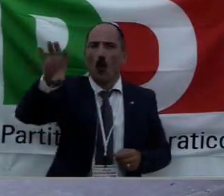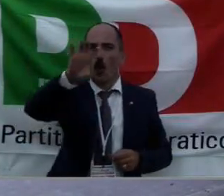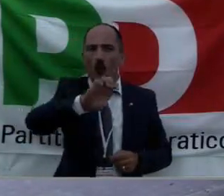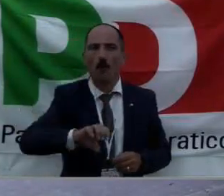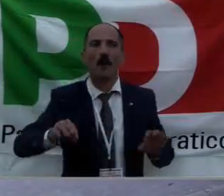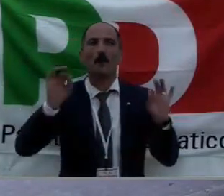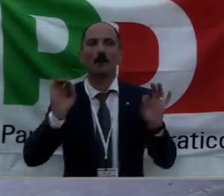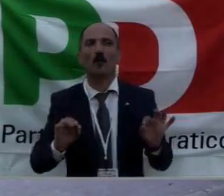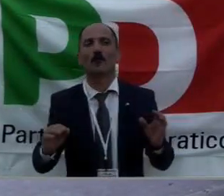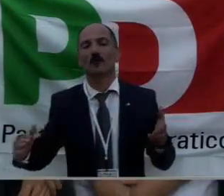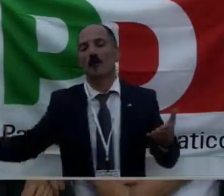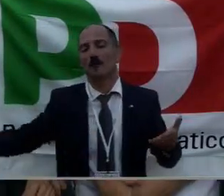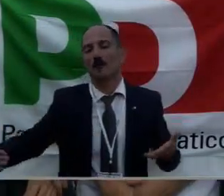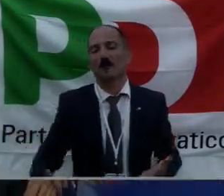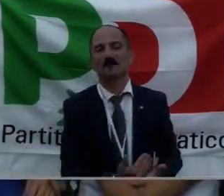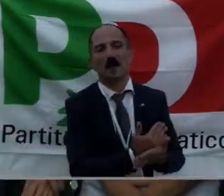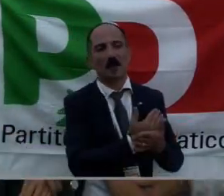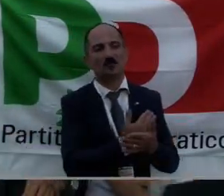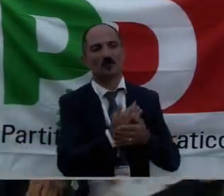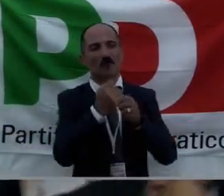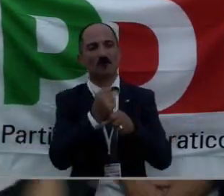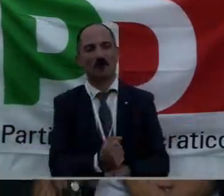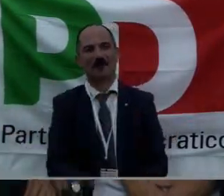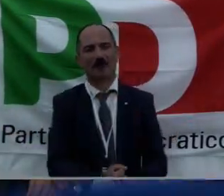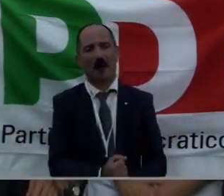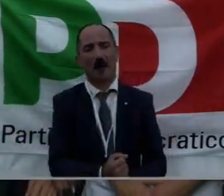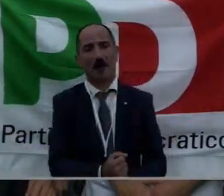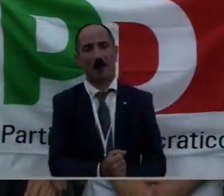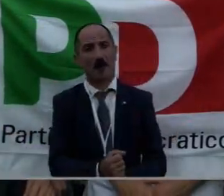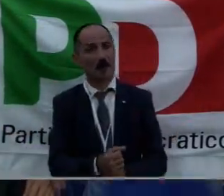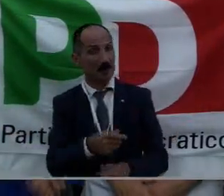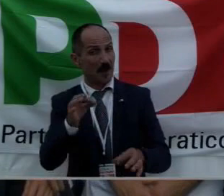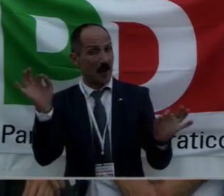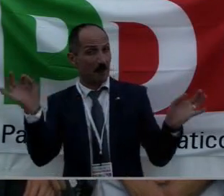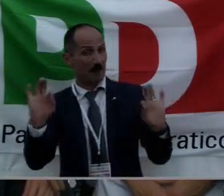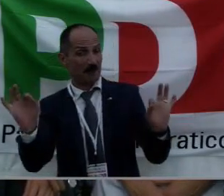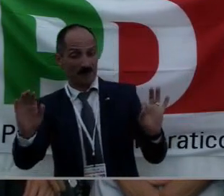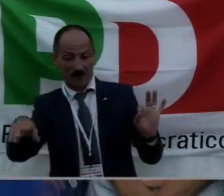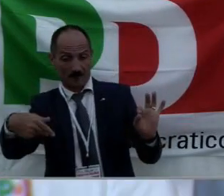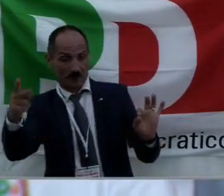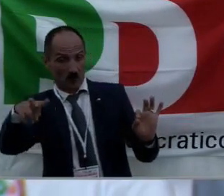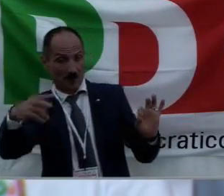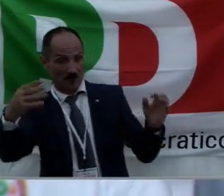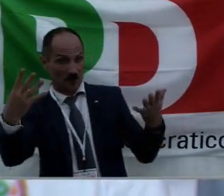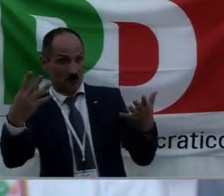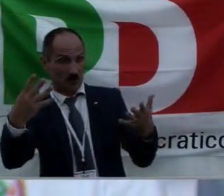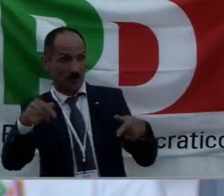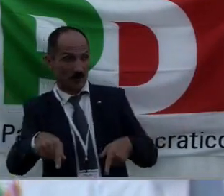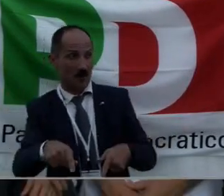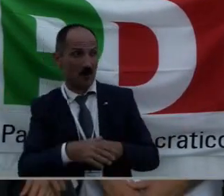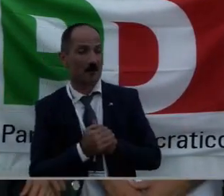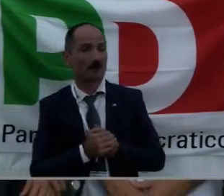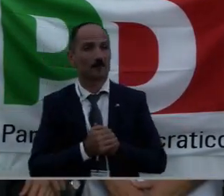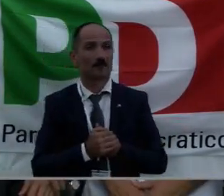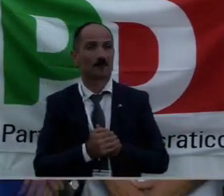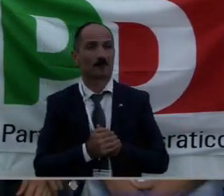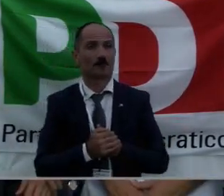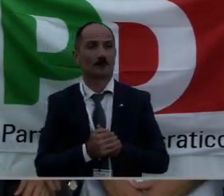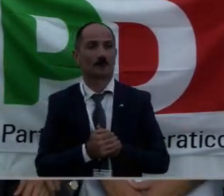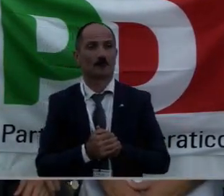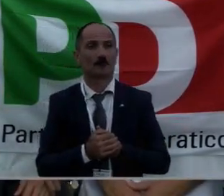nel passaggio fondamentale della primavera prossima, nel maggio